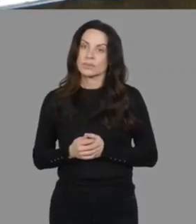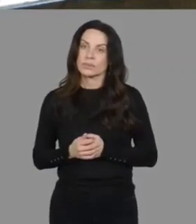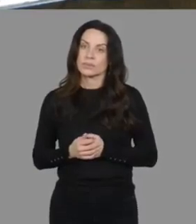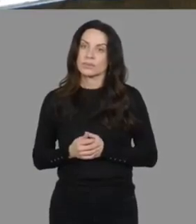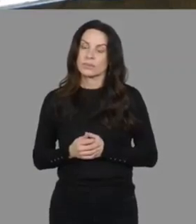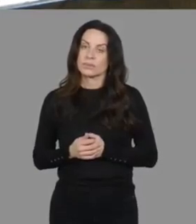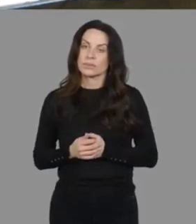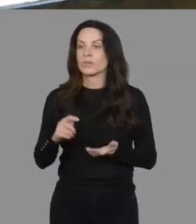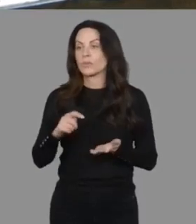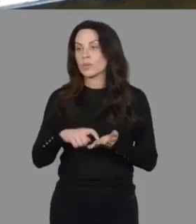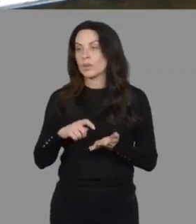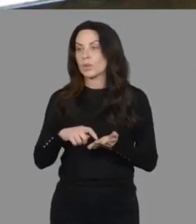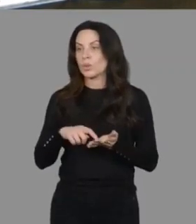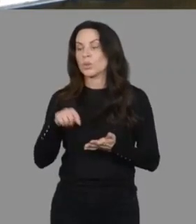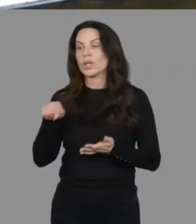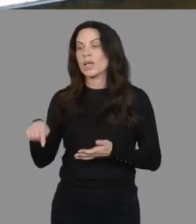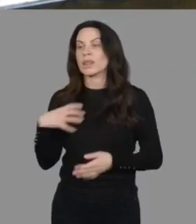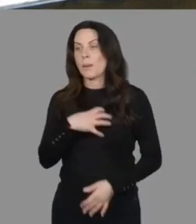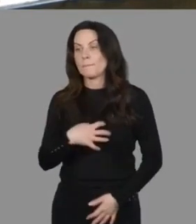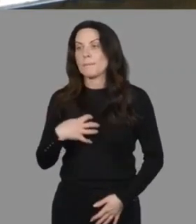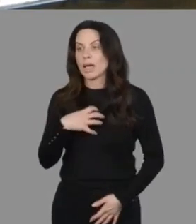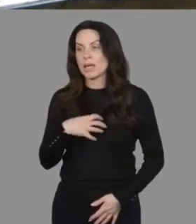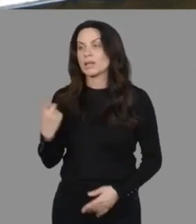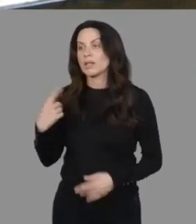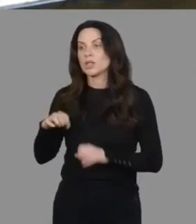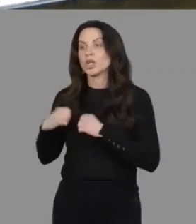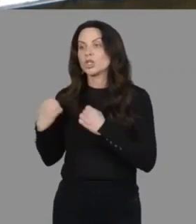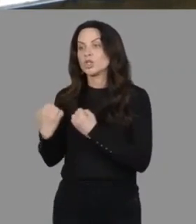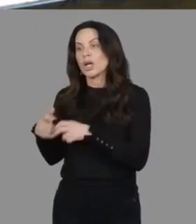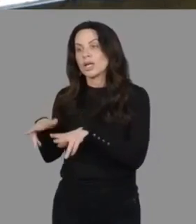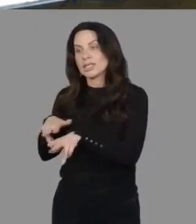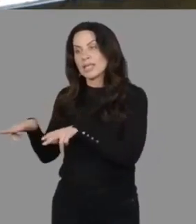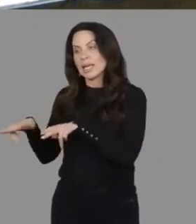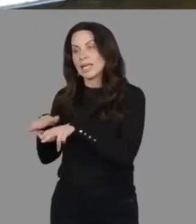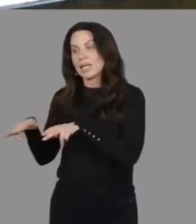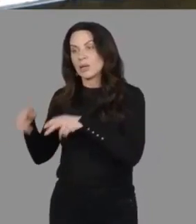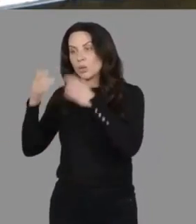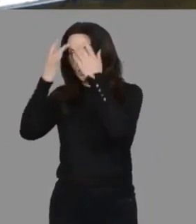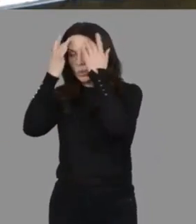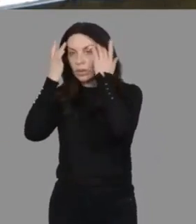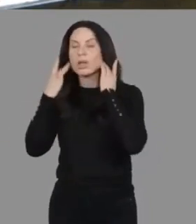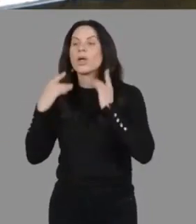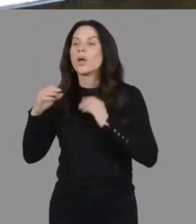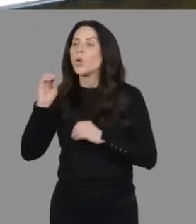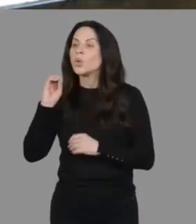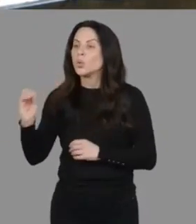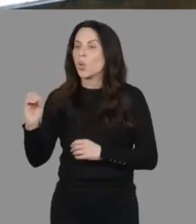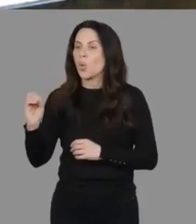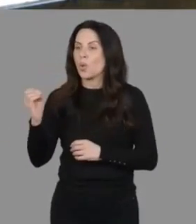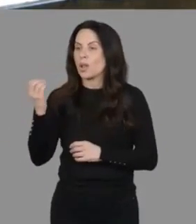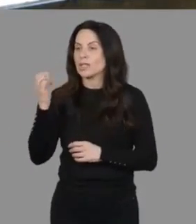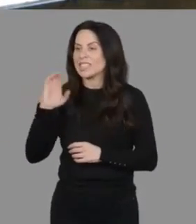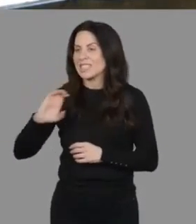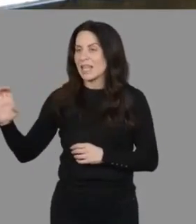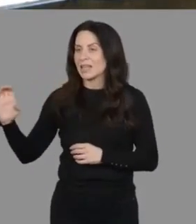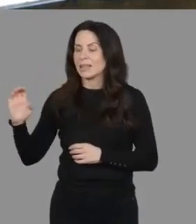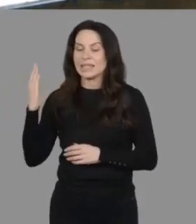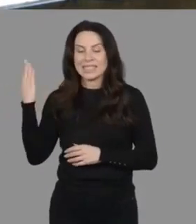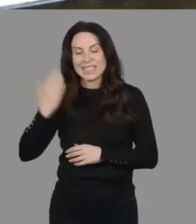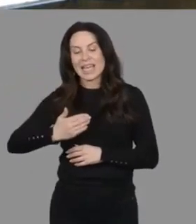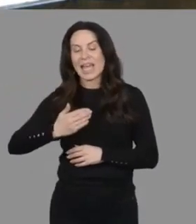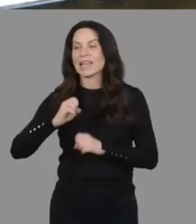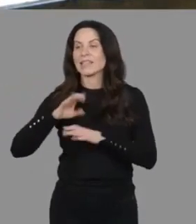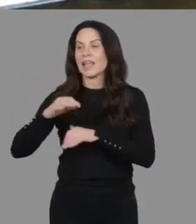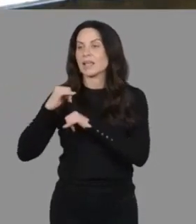während es in Bayern von der Staatsregierung keinen Cent an direkten Entlastungen für